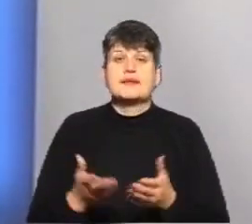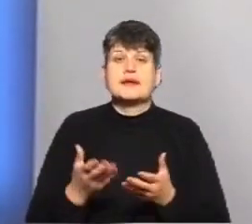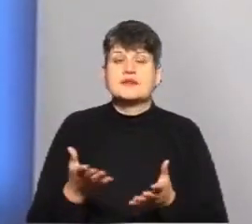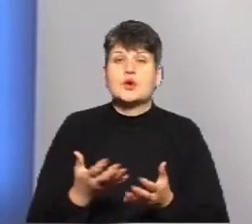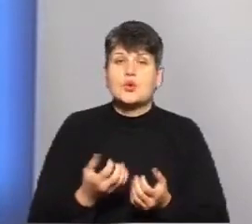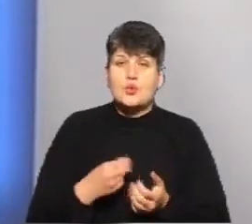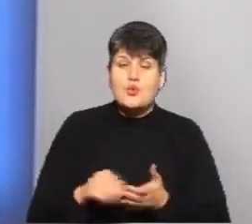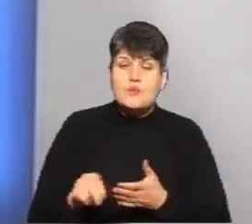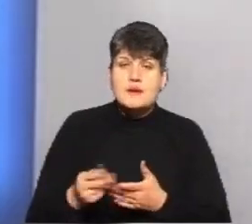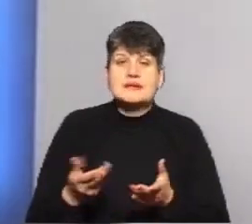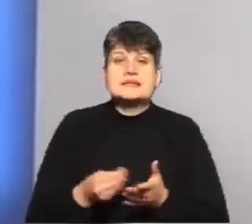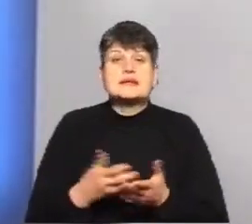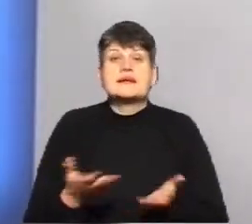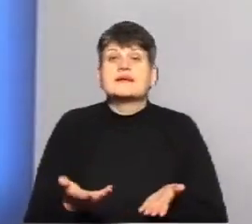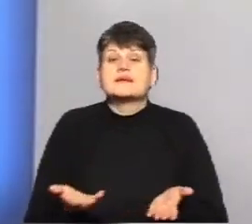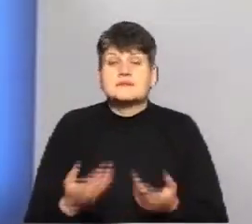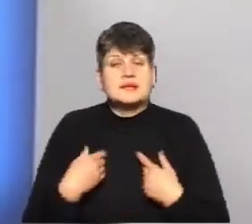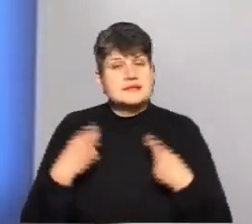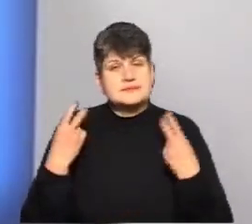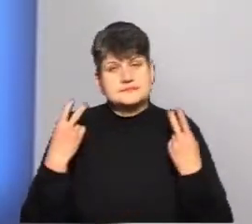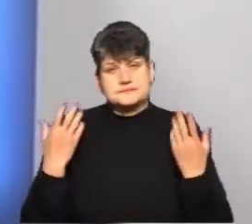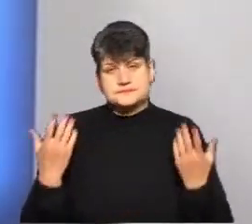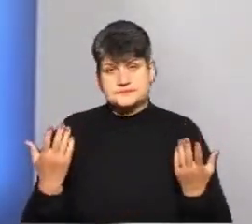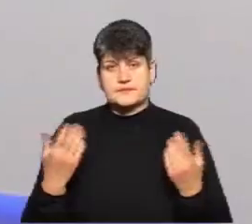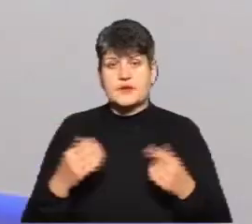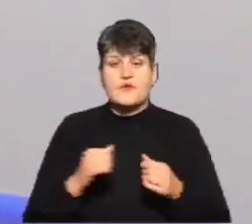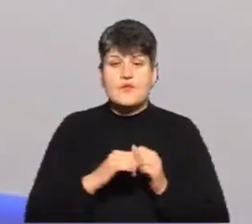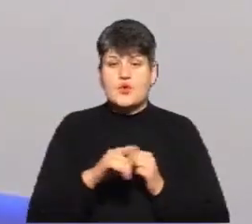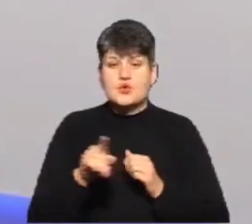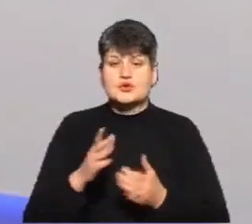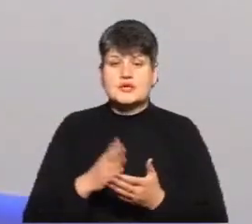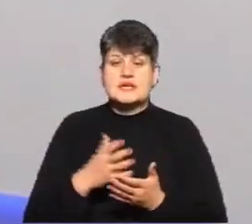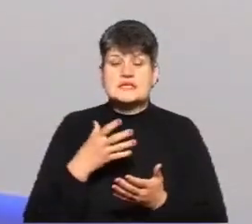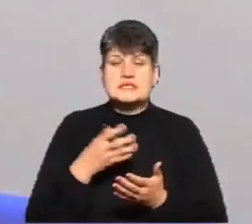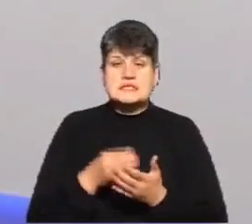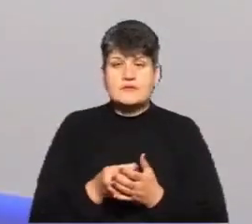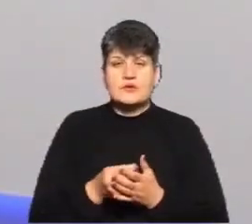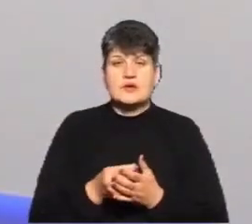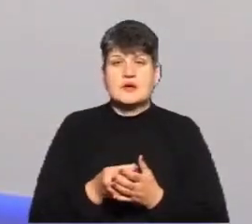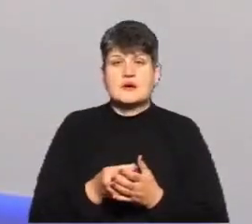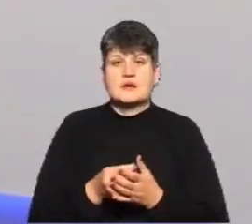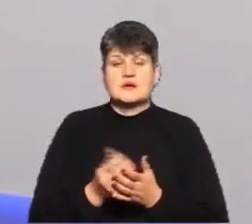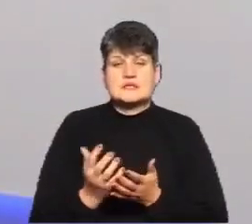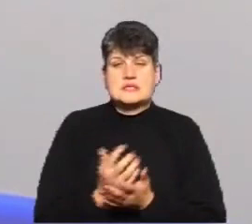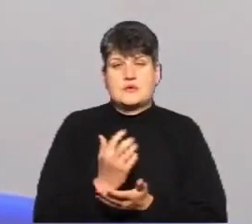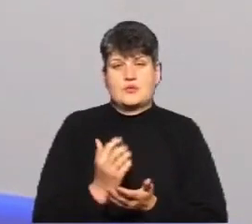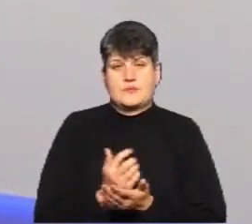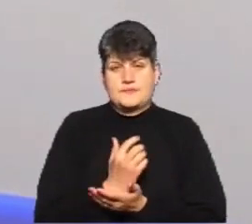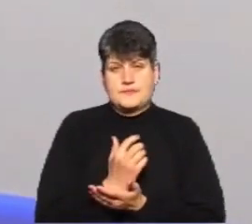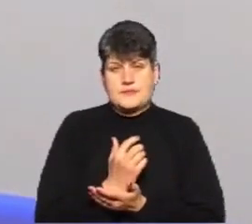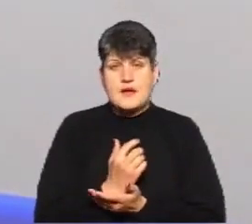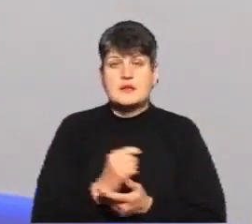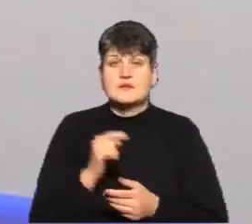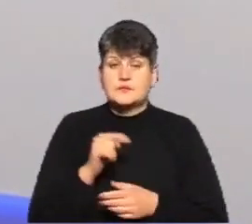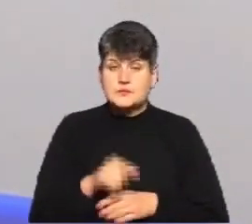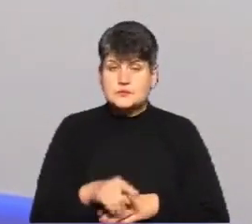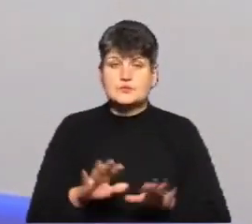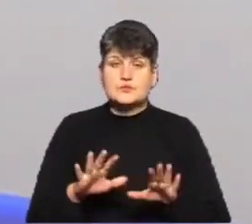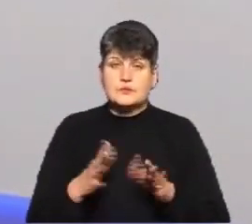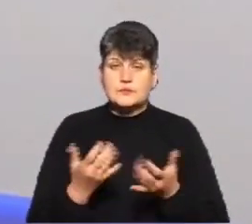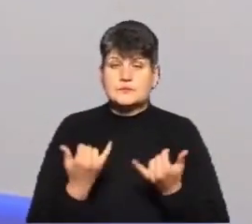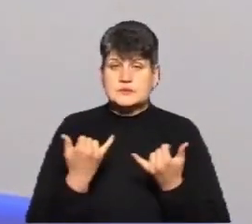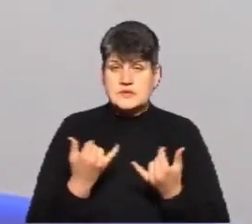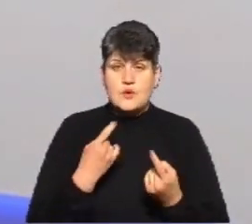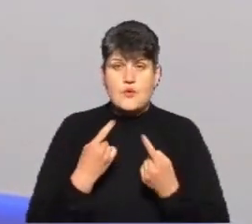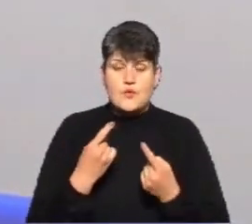ми цього не можемо знати. Тобто в кожного є своя маржа, свій заробіток. Але в даному випадку, якщо ми зараз говоримо про це